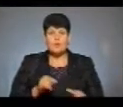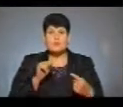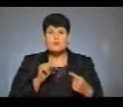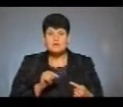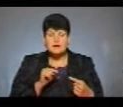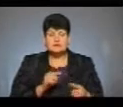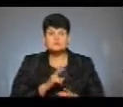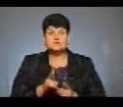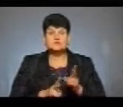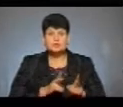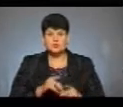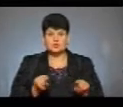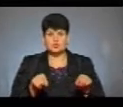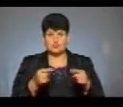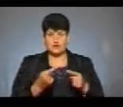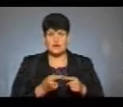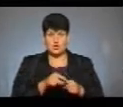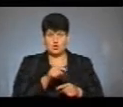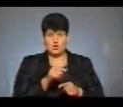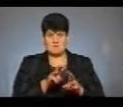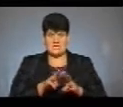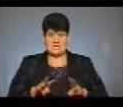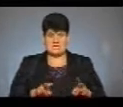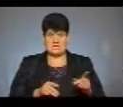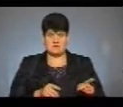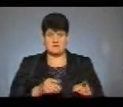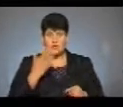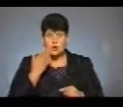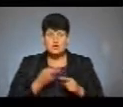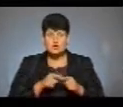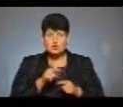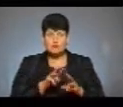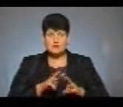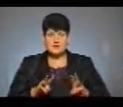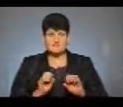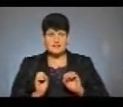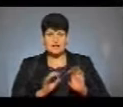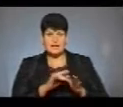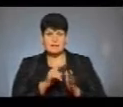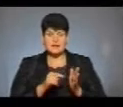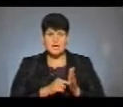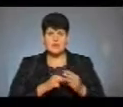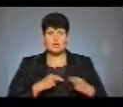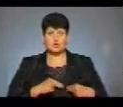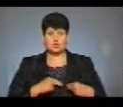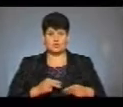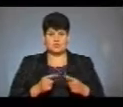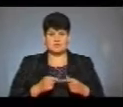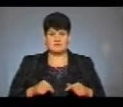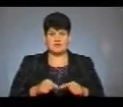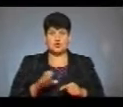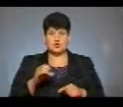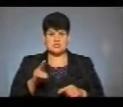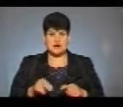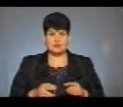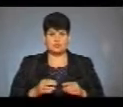претензії щодо створення цього міністерства. І коли цьому міністерству передали питання трудового сфери соціального регулювання,